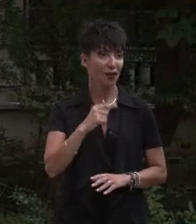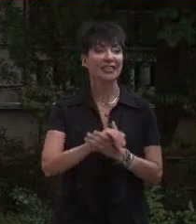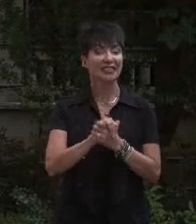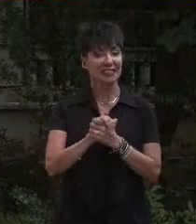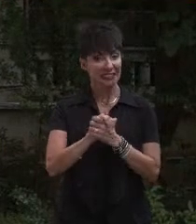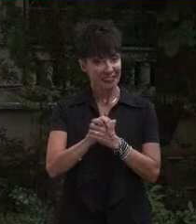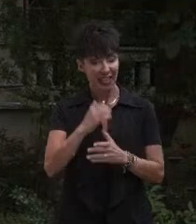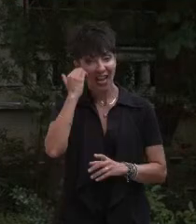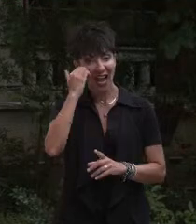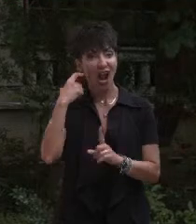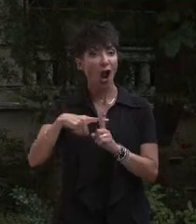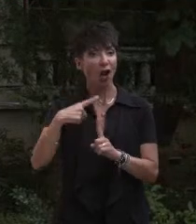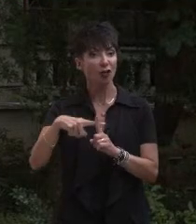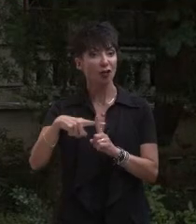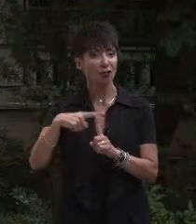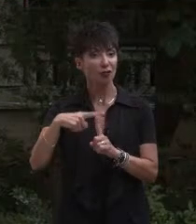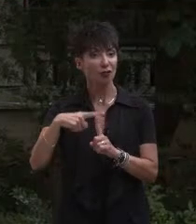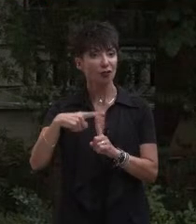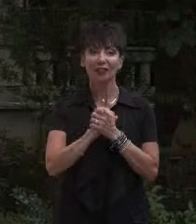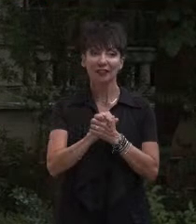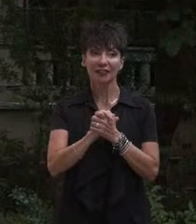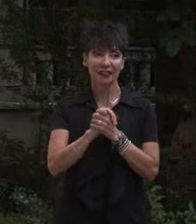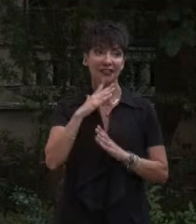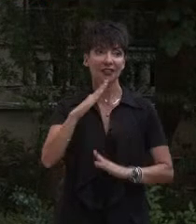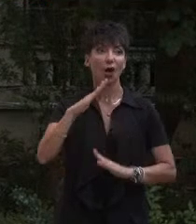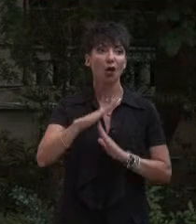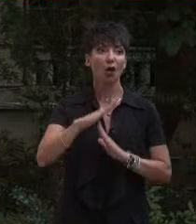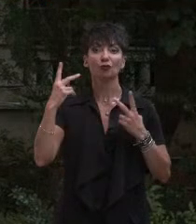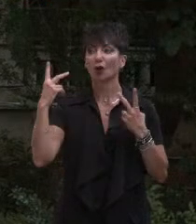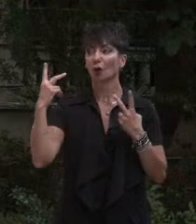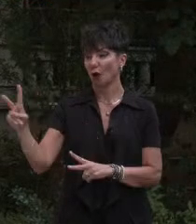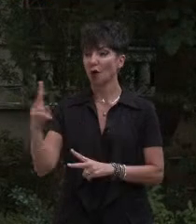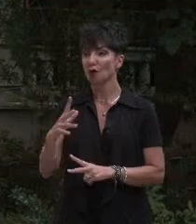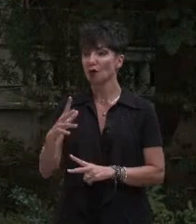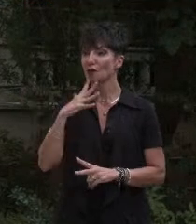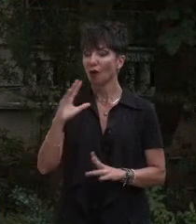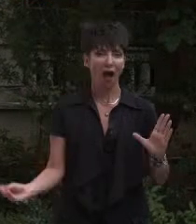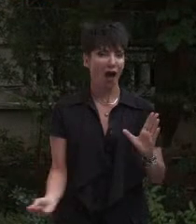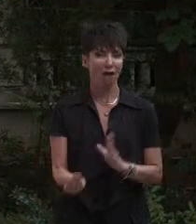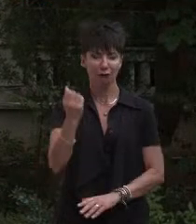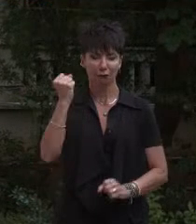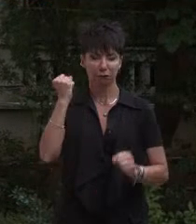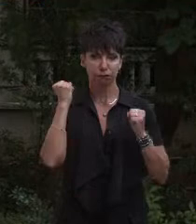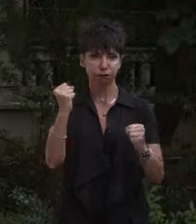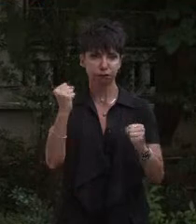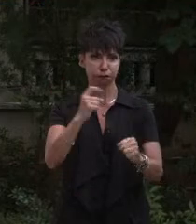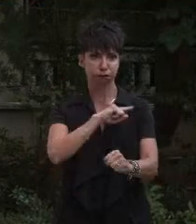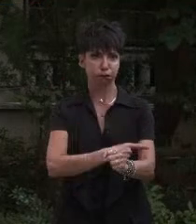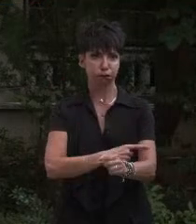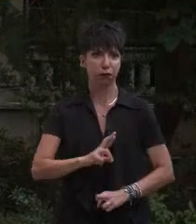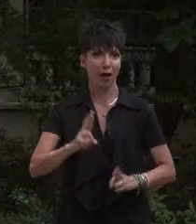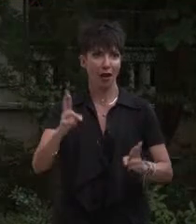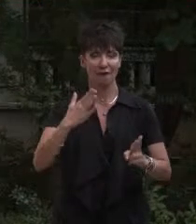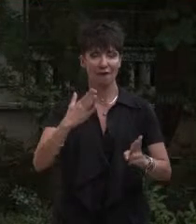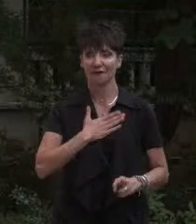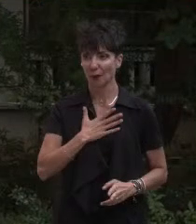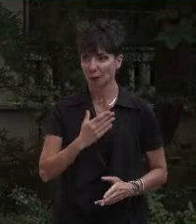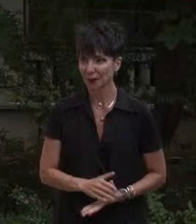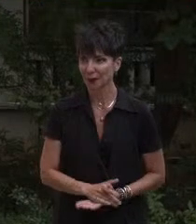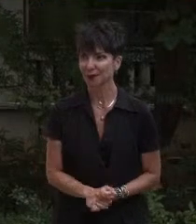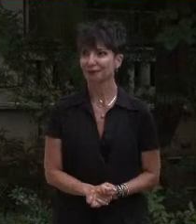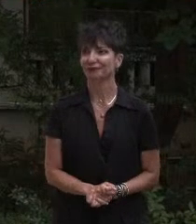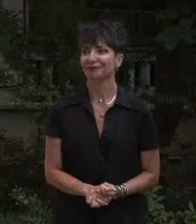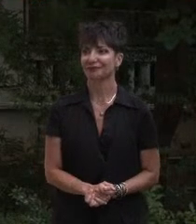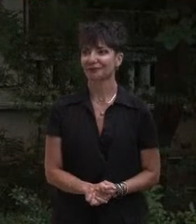Σταυρό, στον Ελληνικό Ερυθρό Σταυρό και στον πρόεδρό του, γιατί εμφανίζεται πάλι πολύ ενεργό στα κοινωνικά δρόμενα. Ευχαριστώ πολύ.